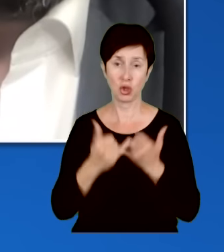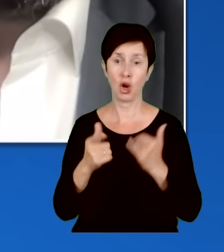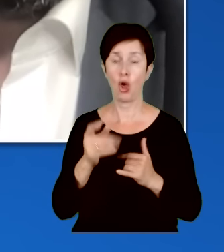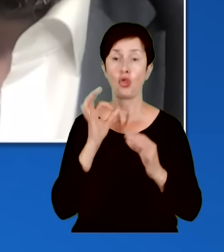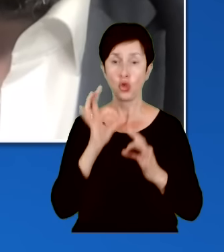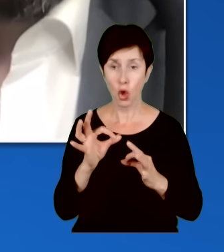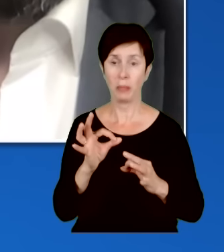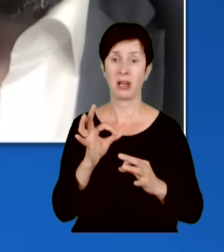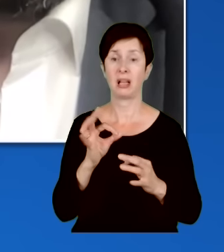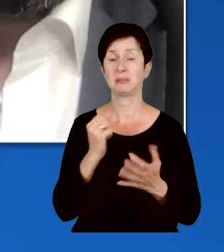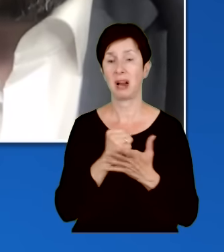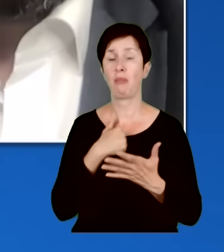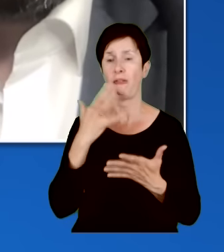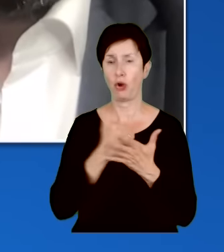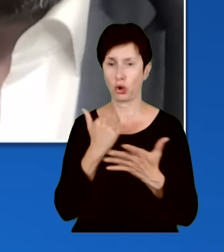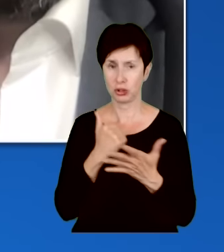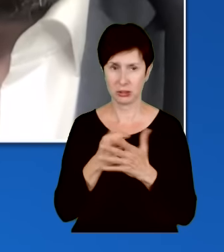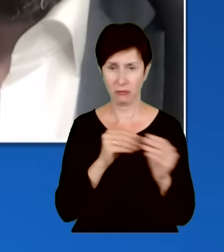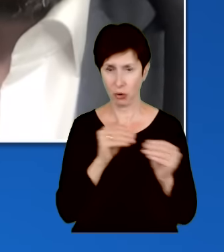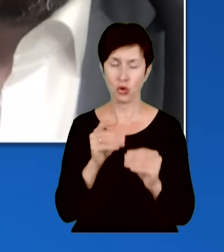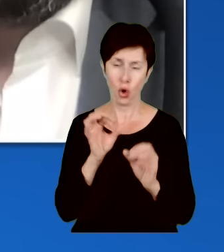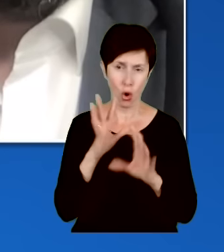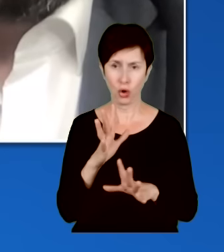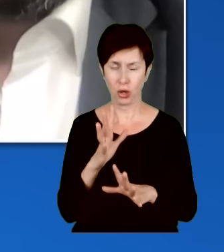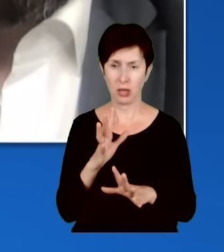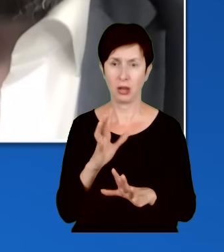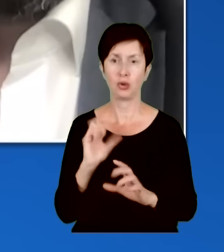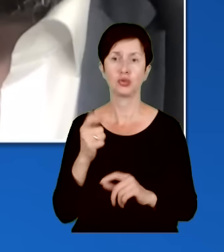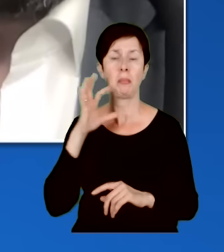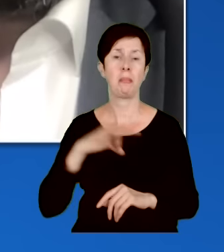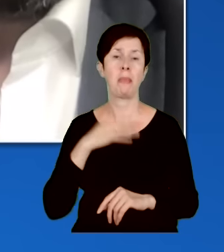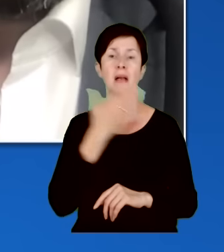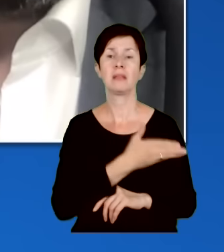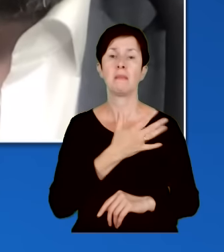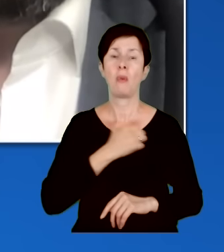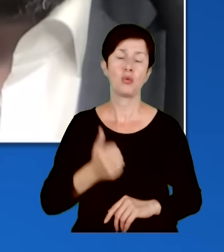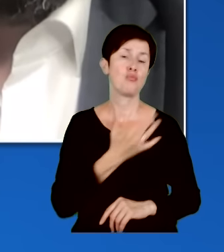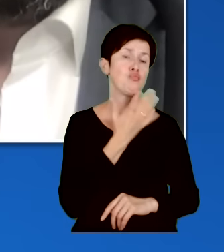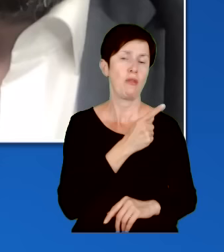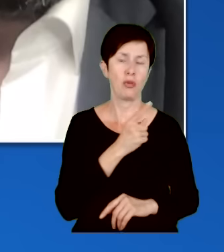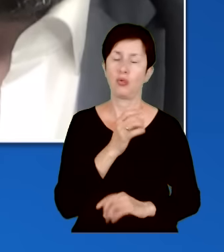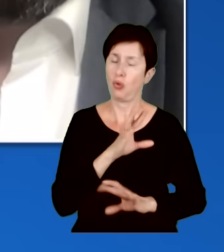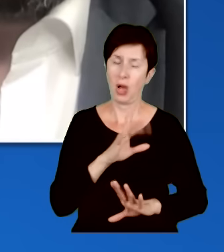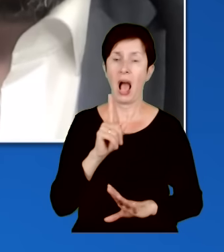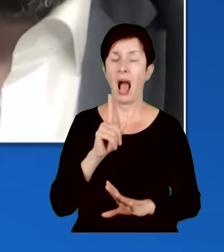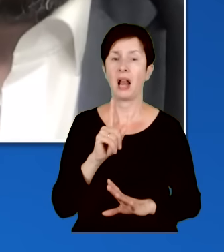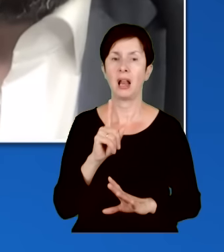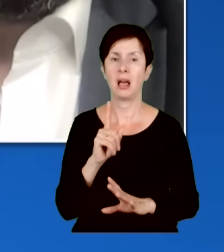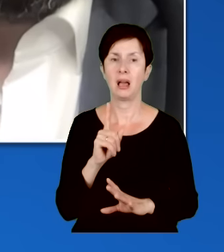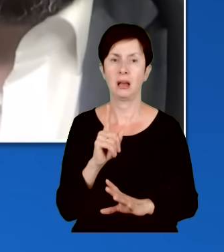korupcyjnego wszystko okej to co te kwestie które pan przytoczył jak najbardziej natomiast no wszystko wskazuje na to